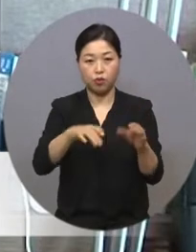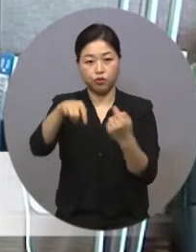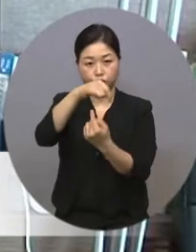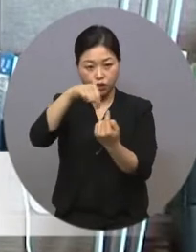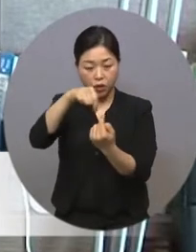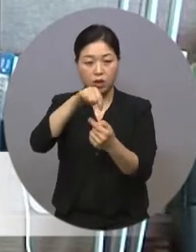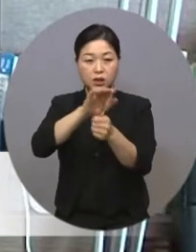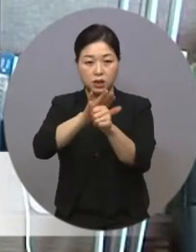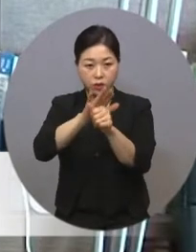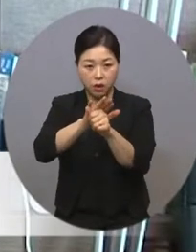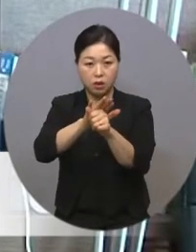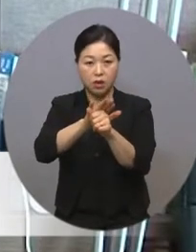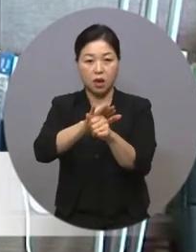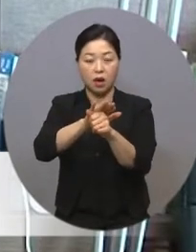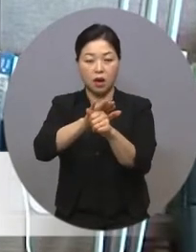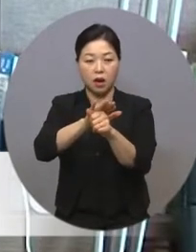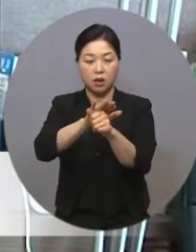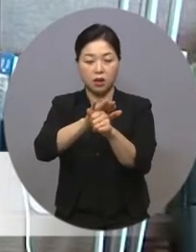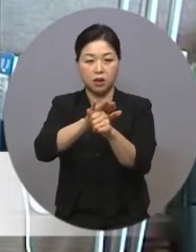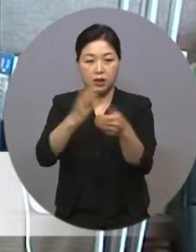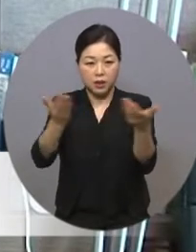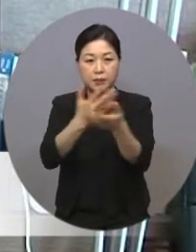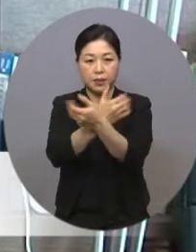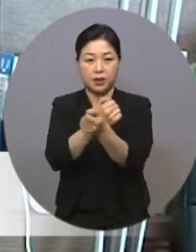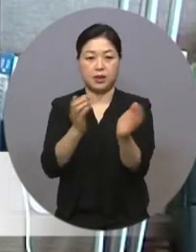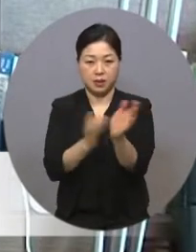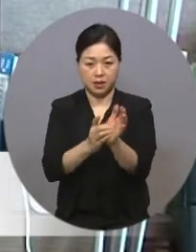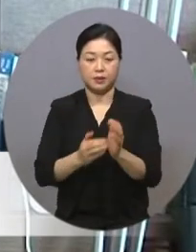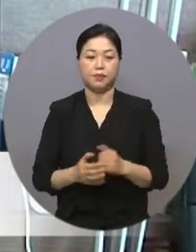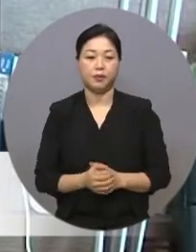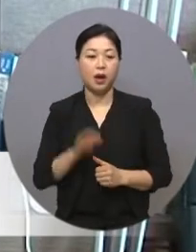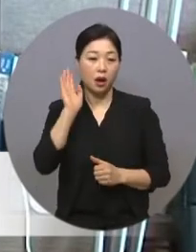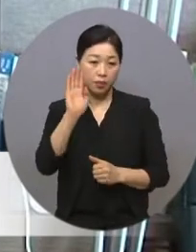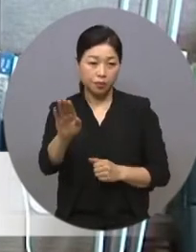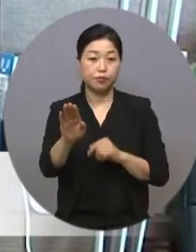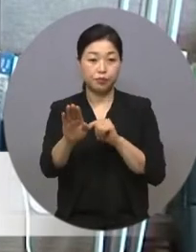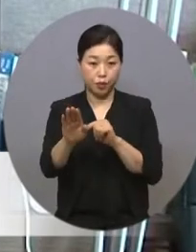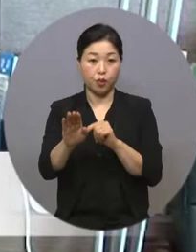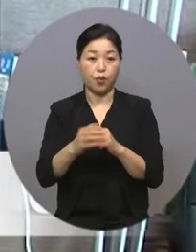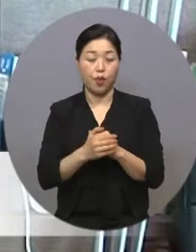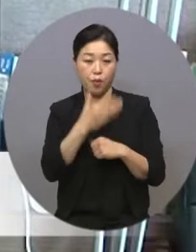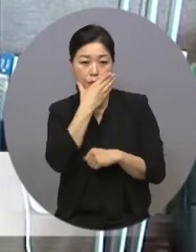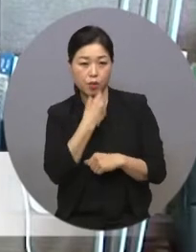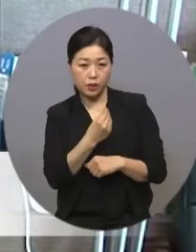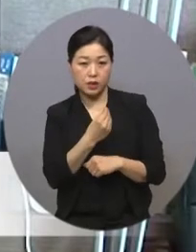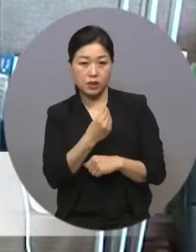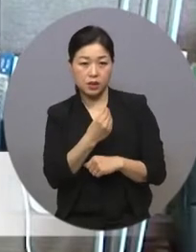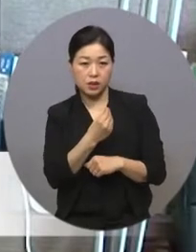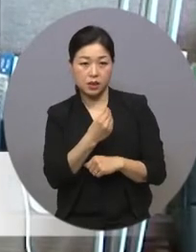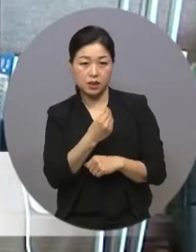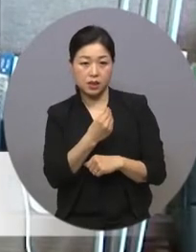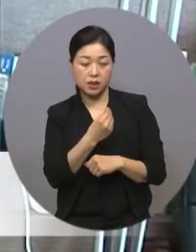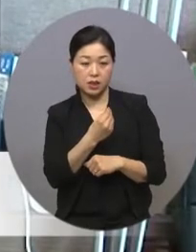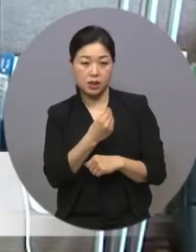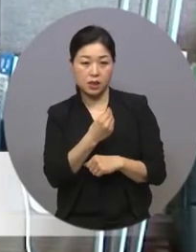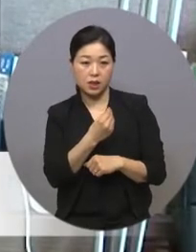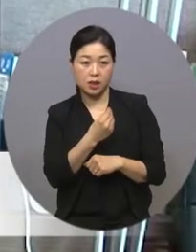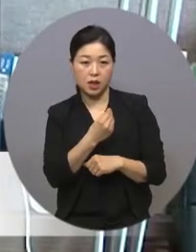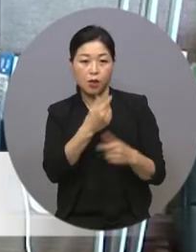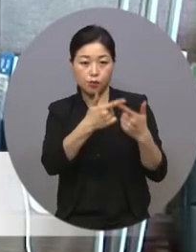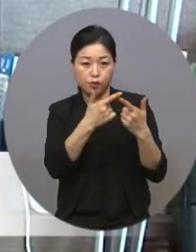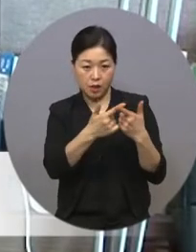지군 협정 체계를 하게 되었습니다 앞으로 부산 장애인 복지 몰에서